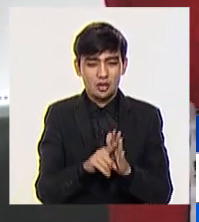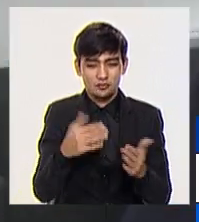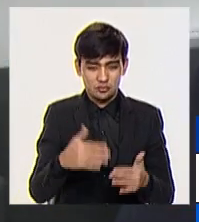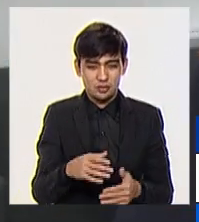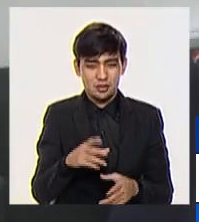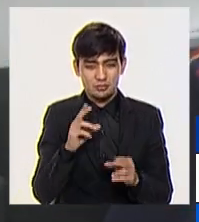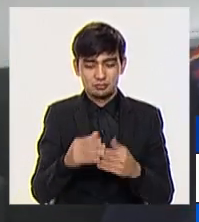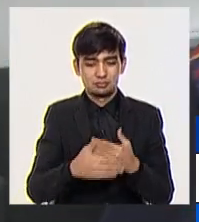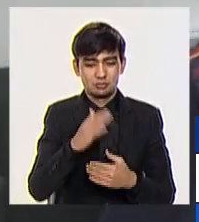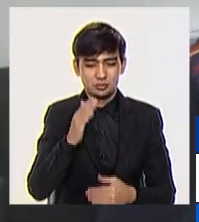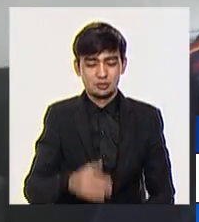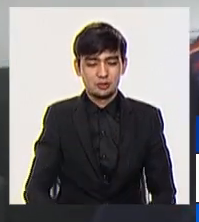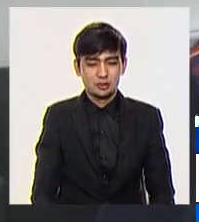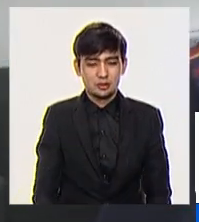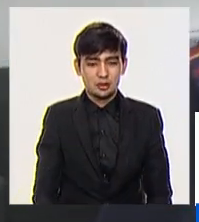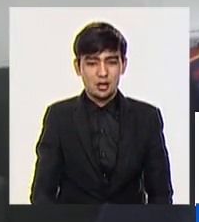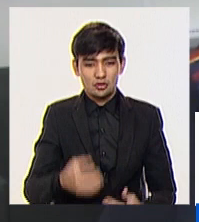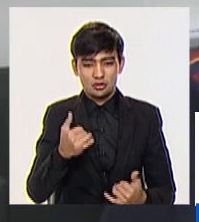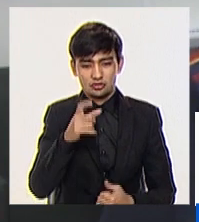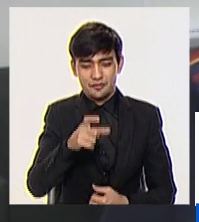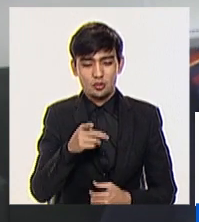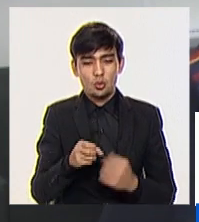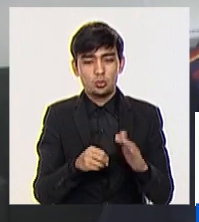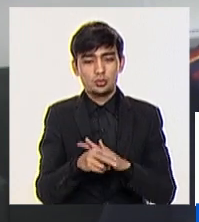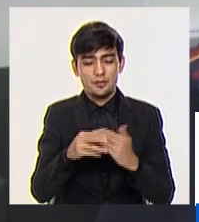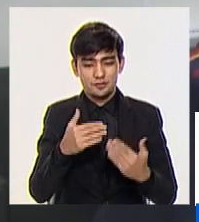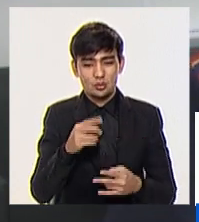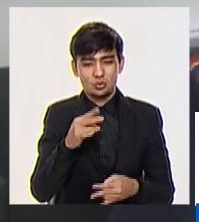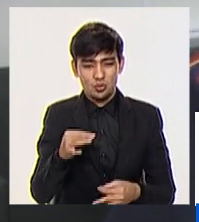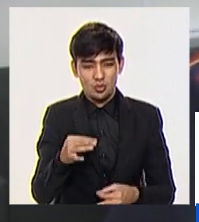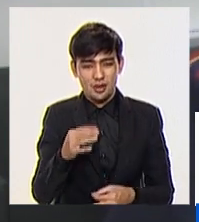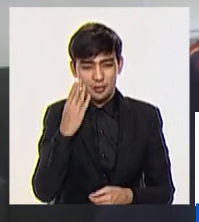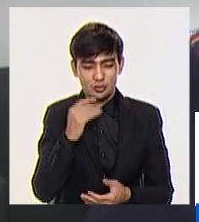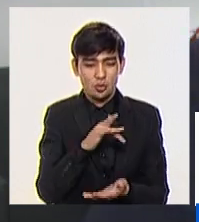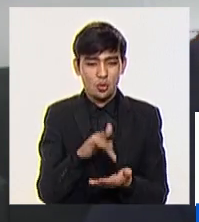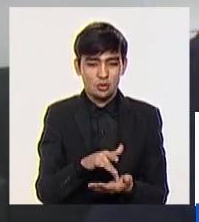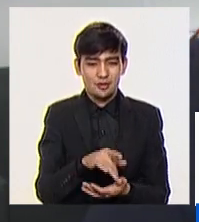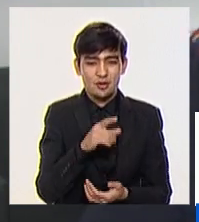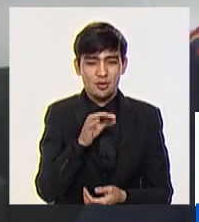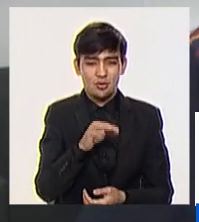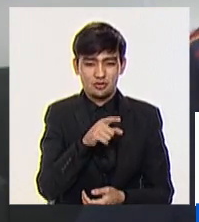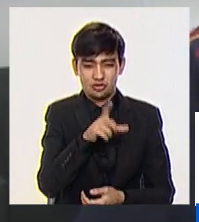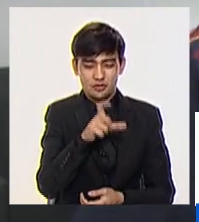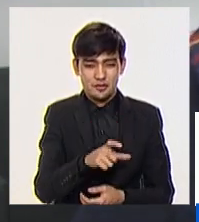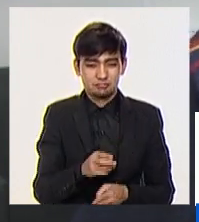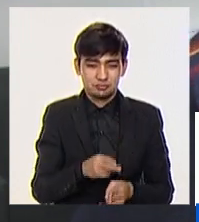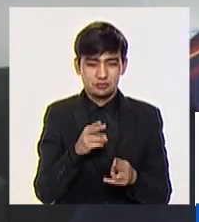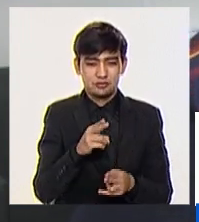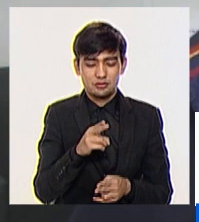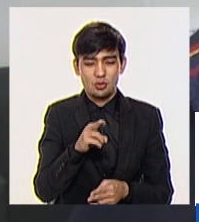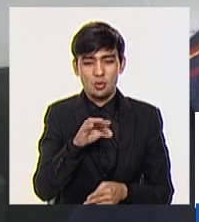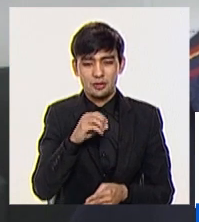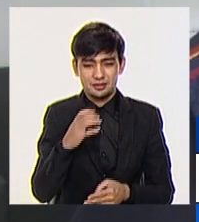берді. Қазір біз сезіктіміз қашып кетіп, мынан Алматы қаласында ол бойынша қазір қылмыстық